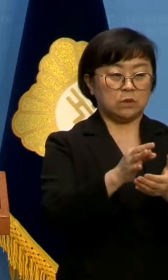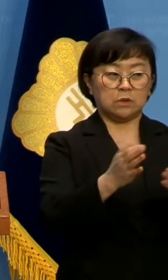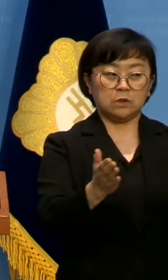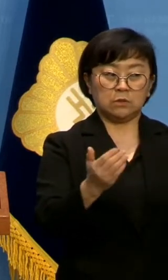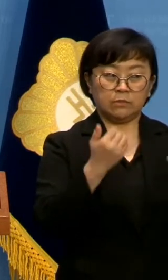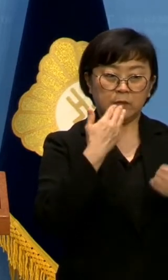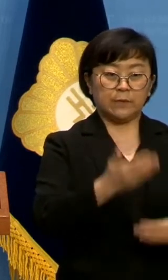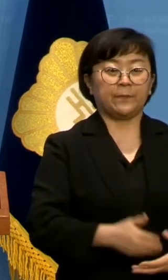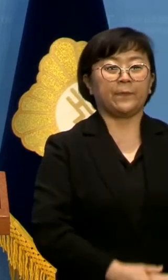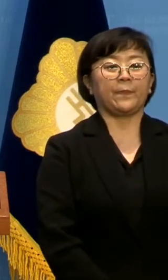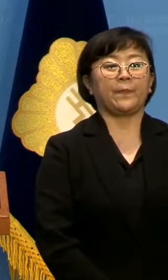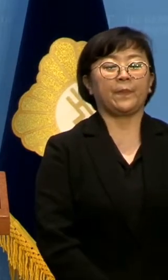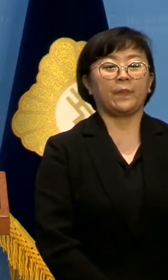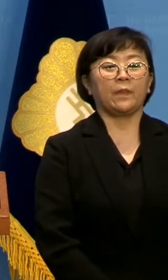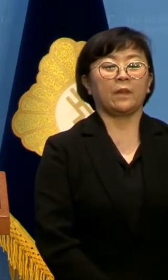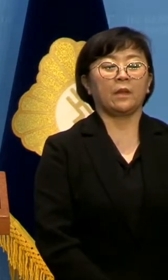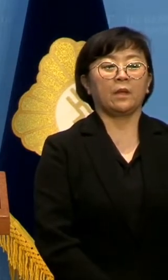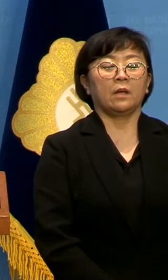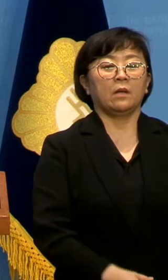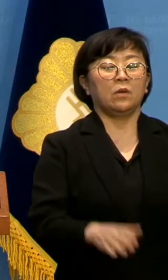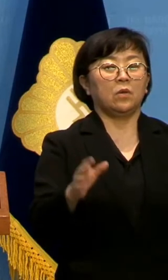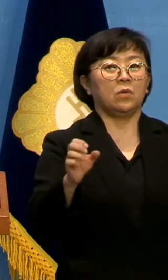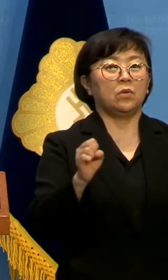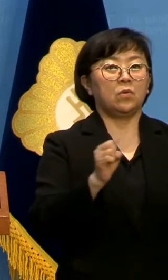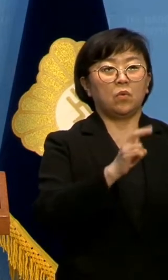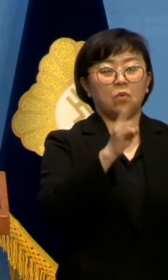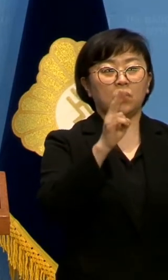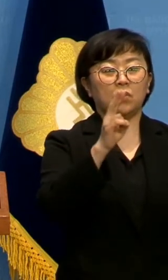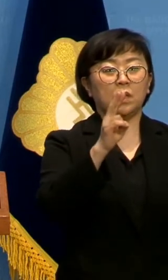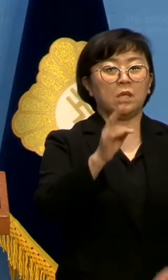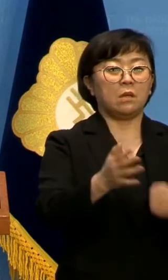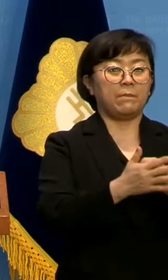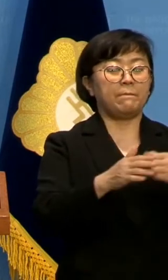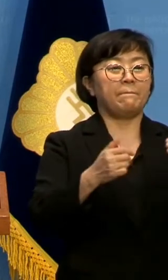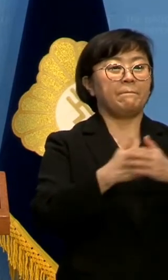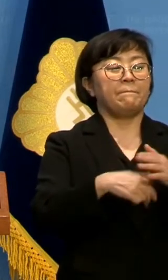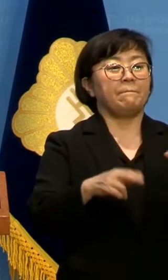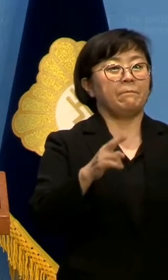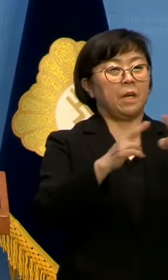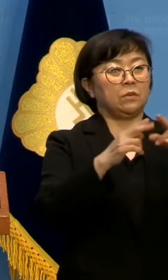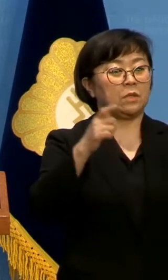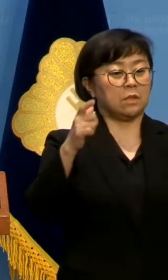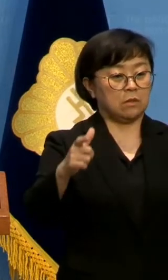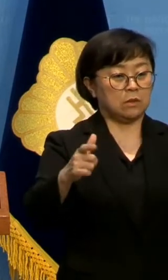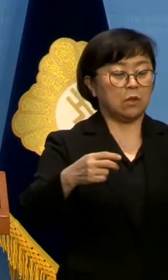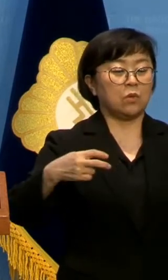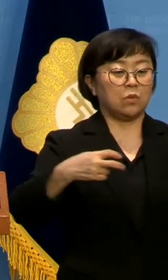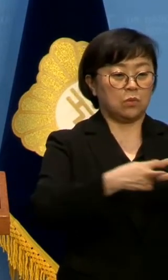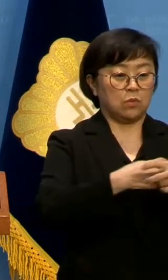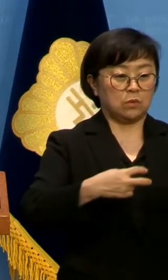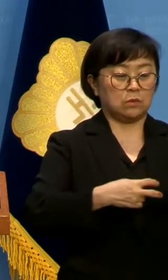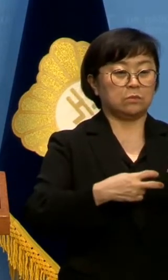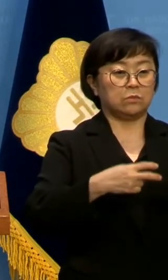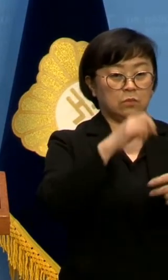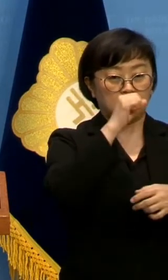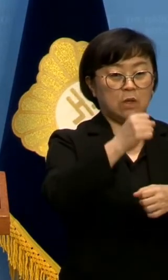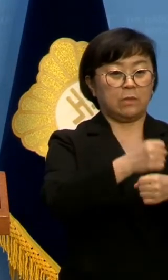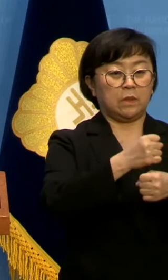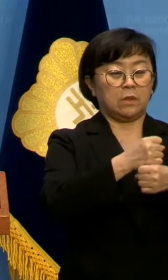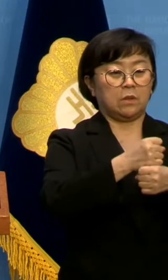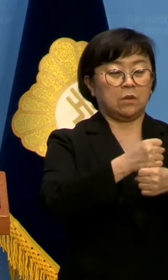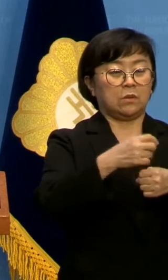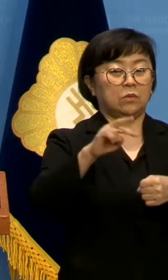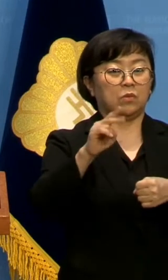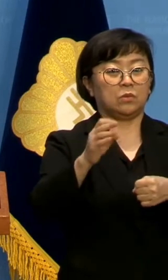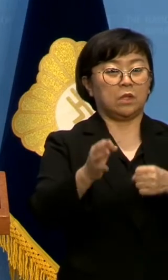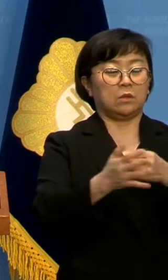것입니다. 저는 우선 용인 반도체 클러스터와의 교통 인프라를 강화하겠습니다. 동탄